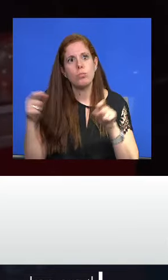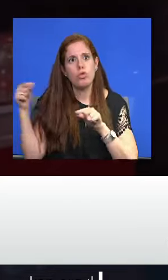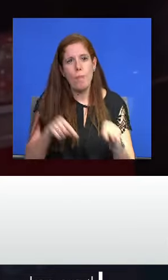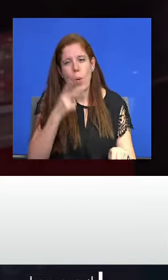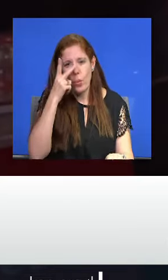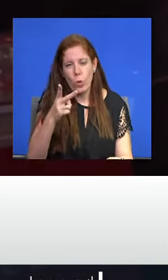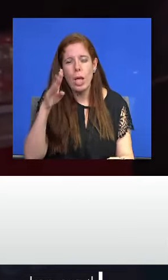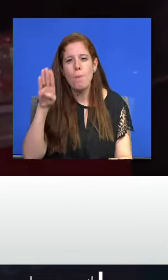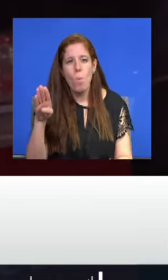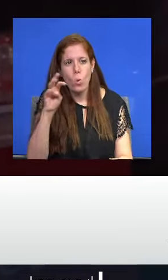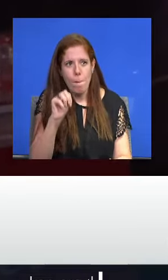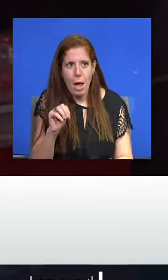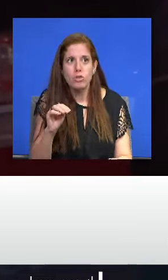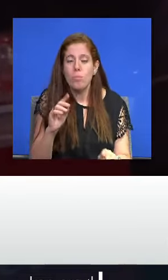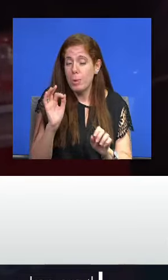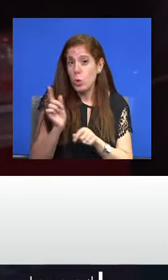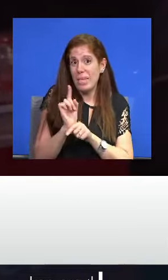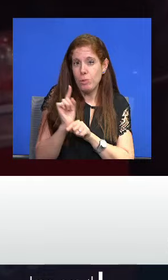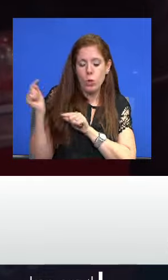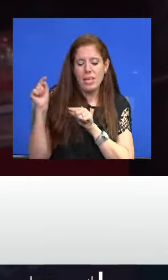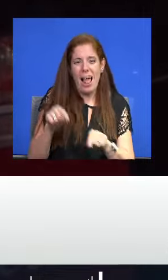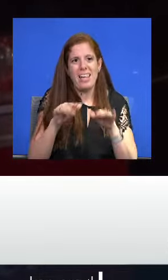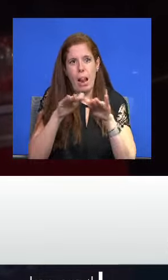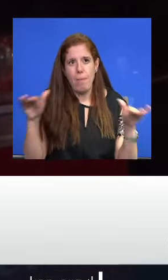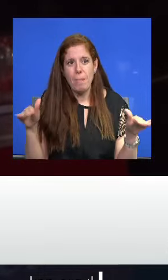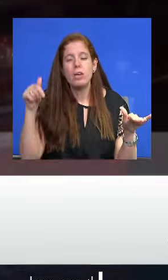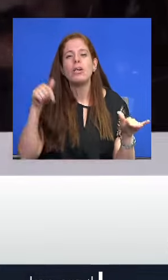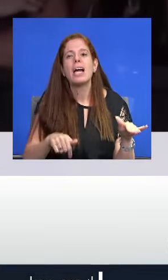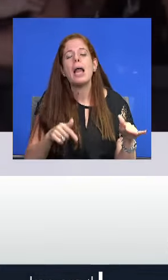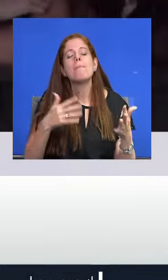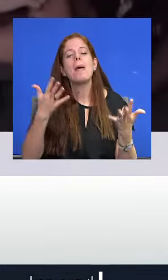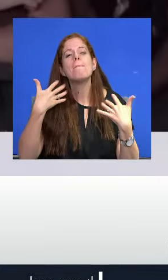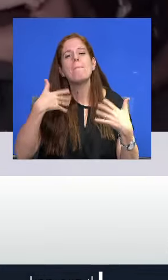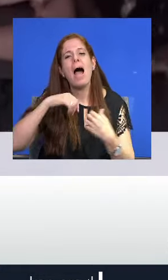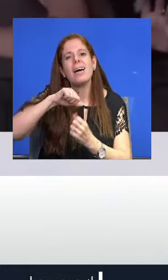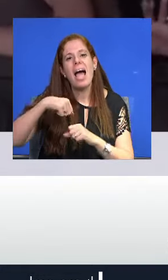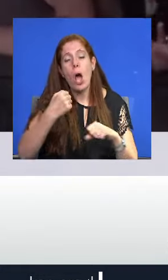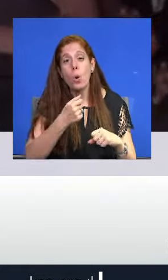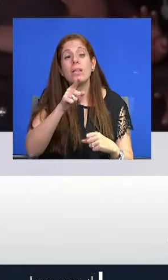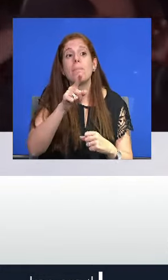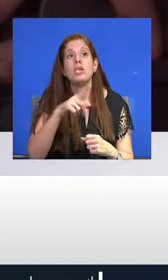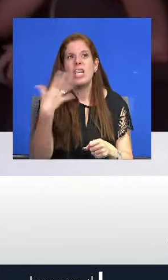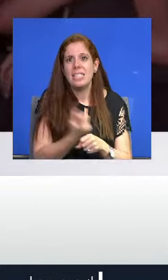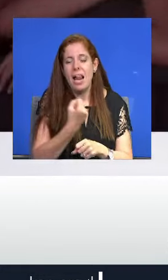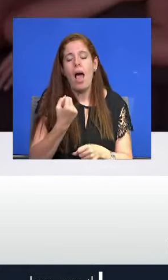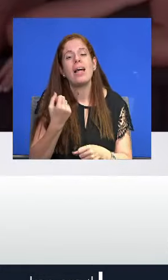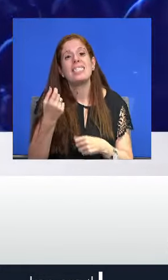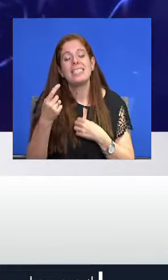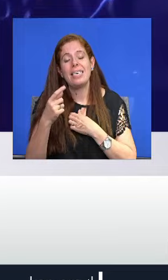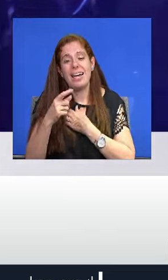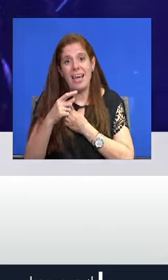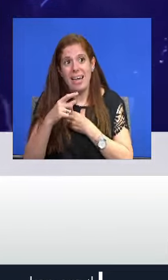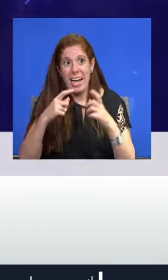לעלות עוד דקות אחדות כאן לבמה הזאת בפארק הירקון. מי שהצליח להשיג כרטיס, בכל זאת שני מופעים שהיו סולד